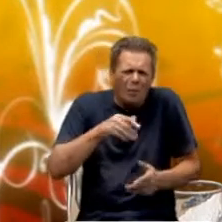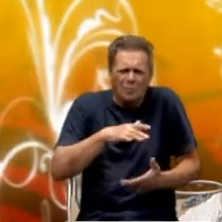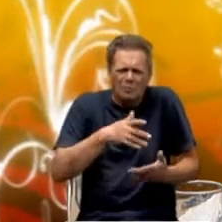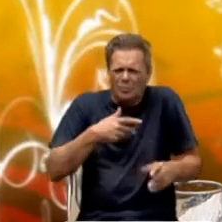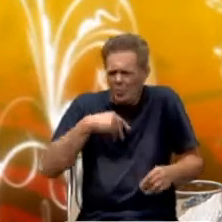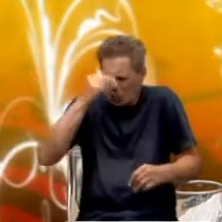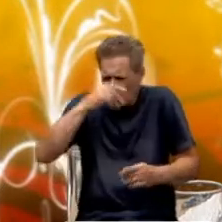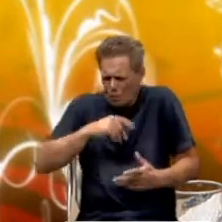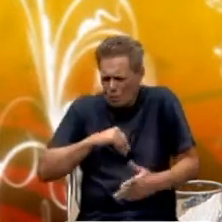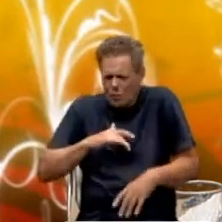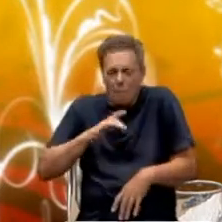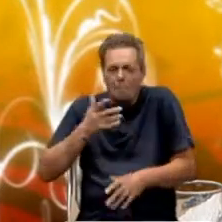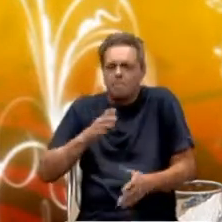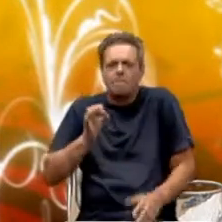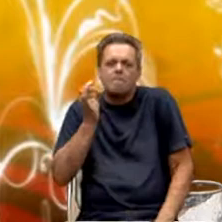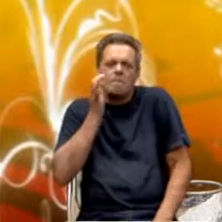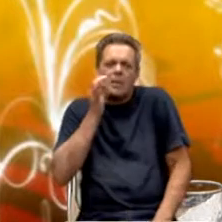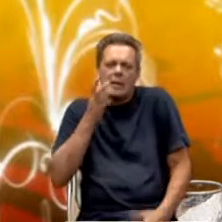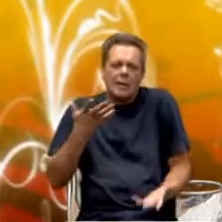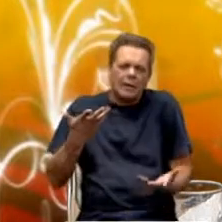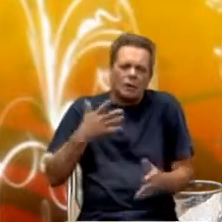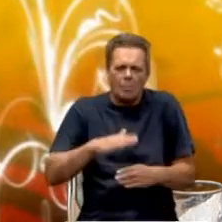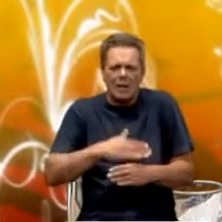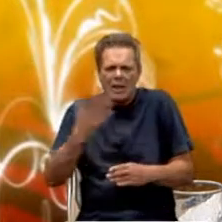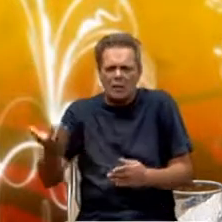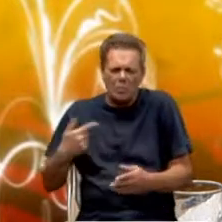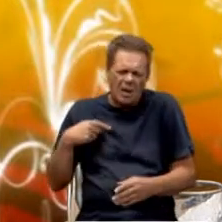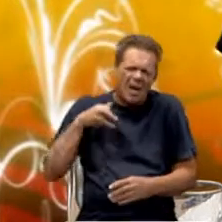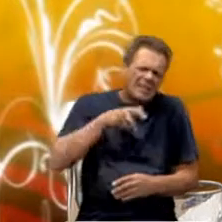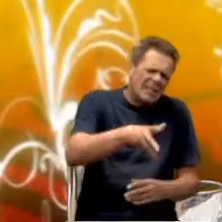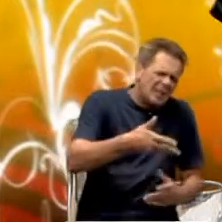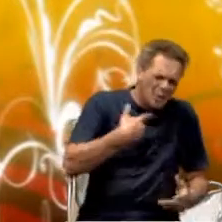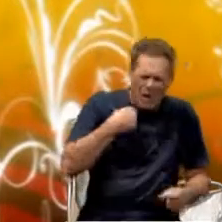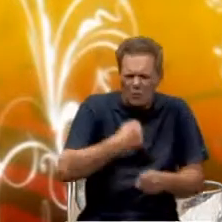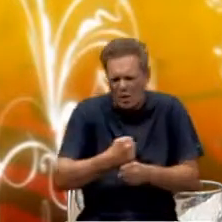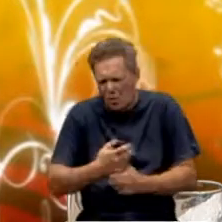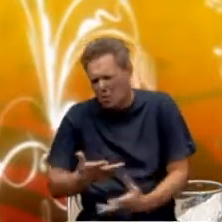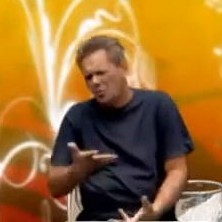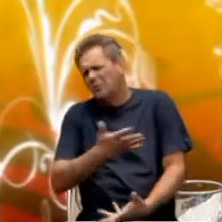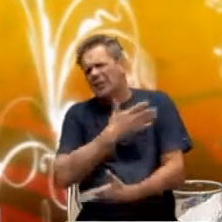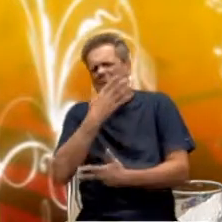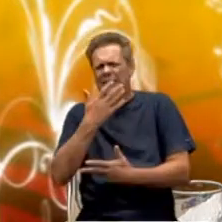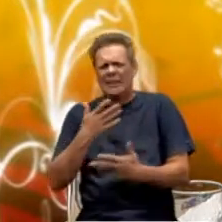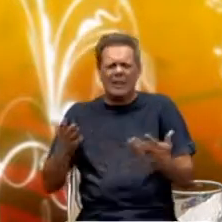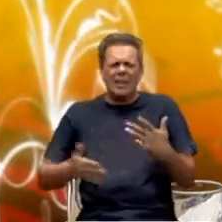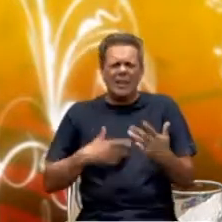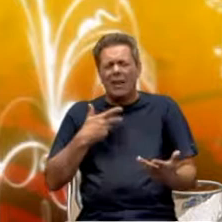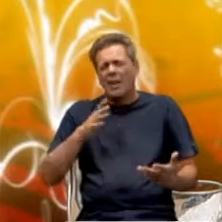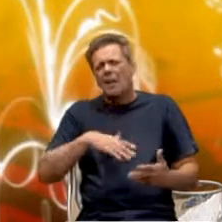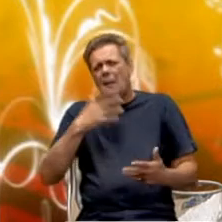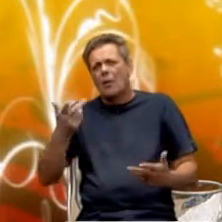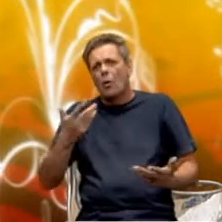svom razdoblju. Nije isto, sad ja idem na neku radionicu samopouzdanja, tralala, bala, bala, ili neko koji